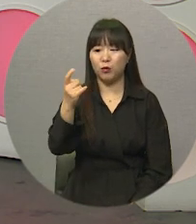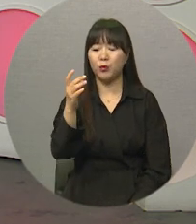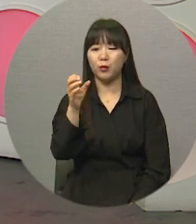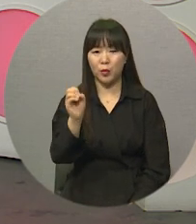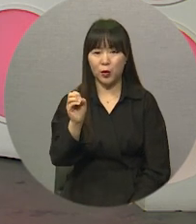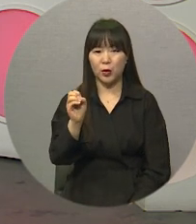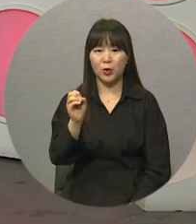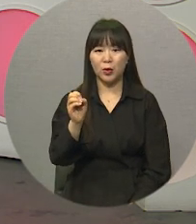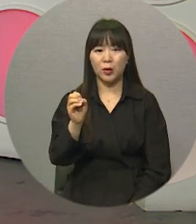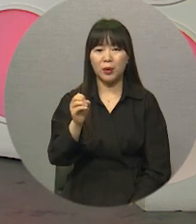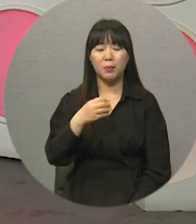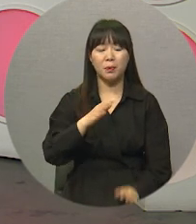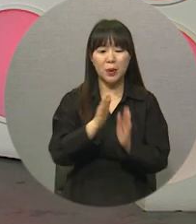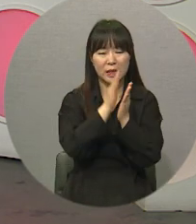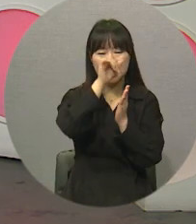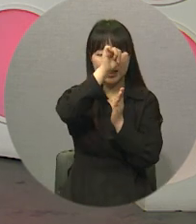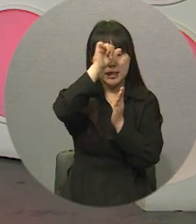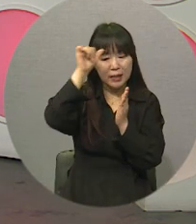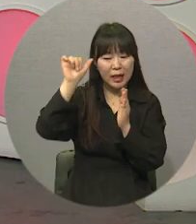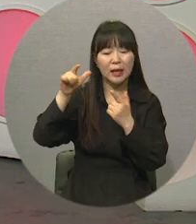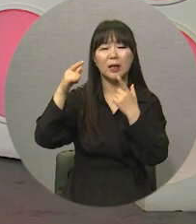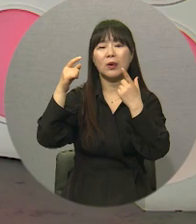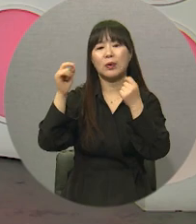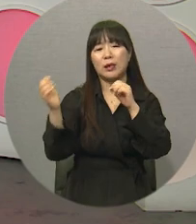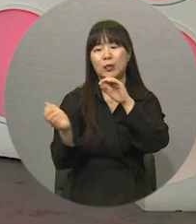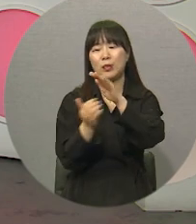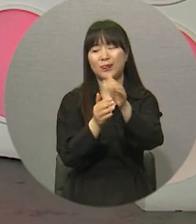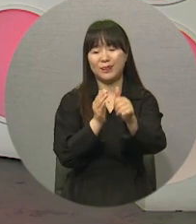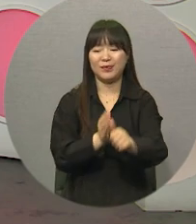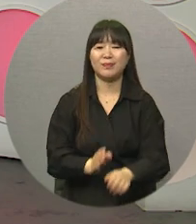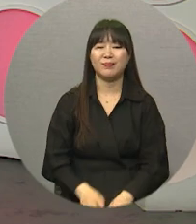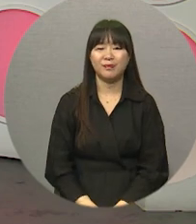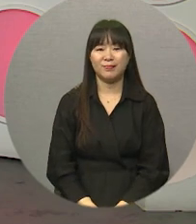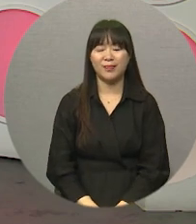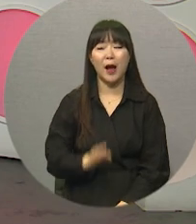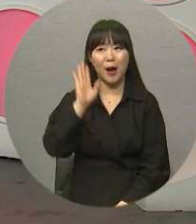본인의 꼭 그 인생이 또 일장춘몽 되시기 바라겠습니다. 앞으로는 그렇게 네. 되길 바라겠습니다. 네.